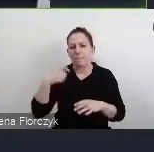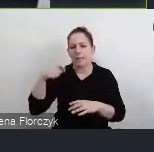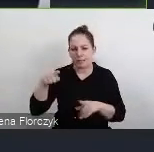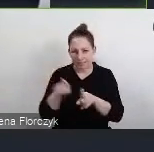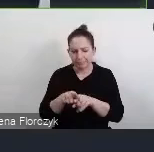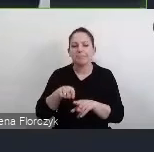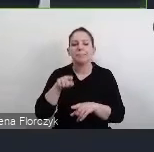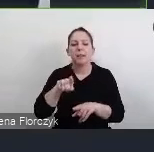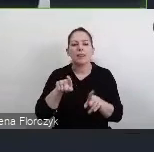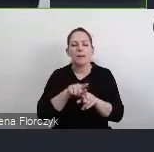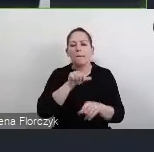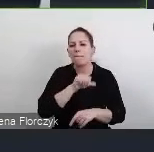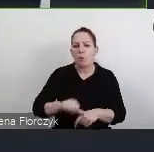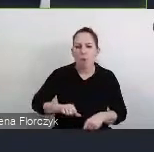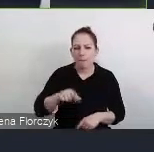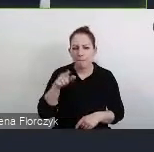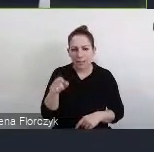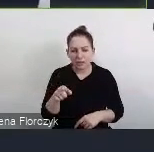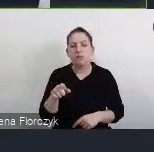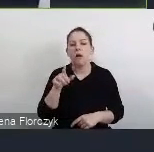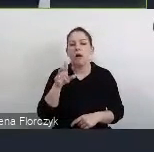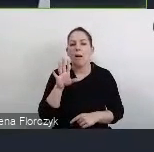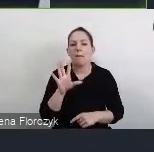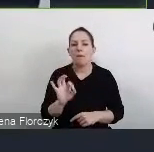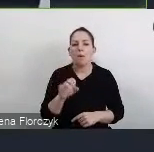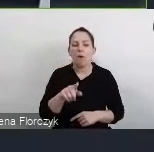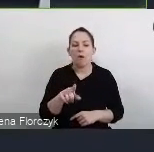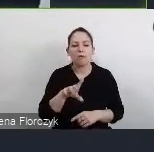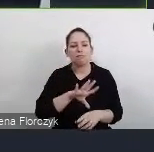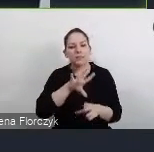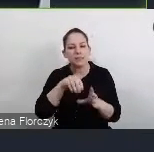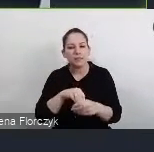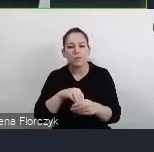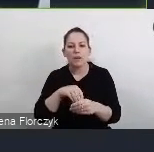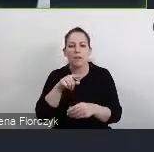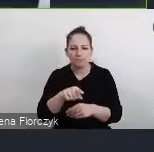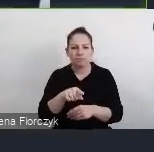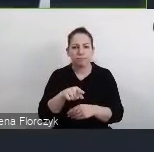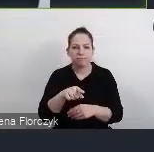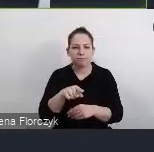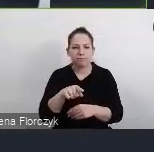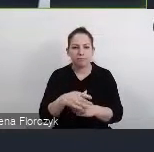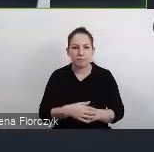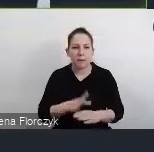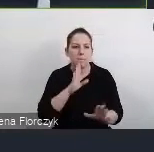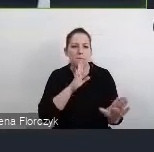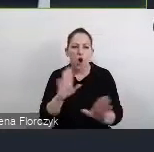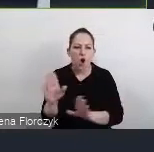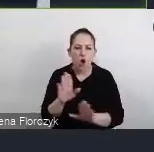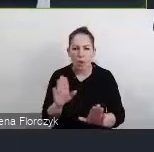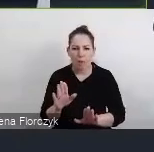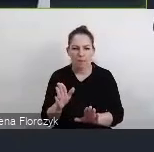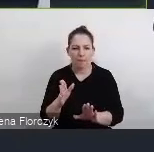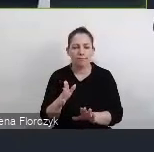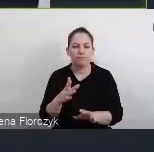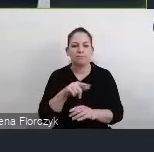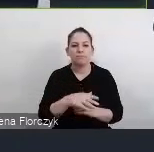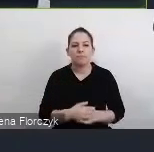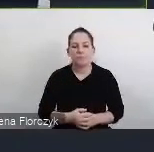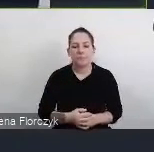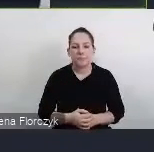Panem Burmistrzem, ponieważ to zastosowanie jest też u nas jakby podobne, czyli tutaj do tworzenia